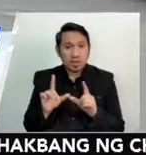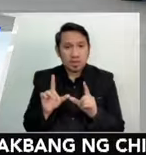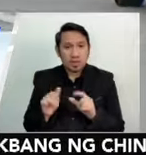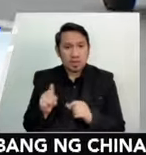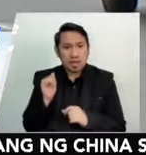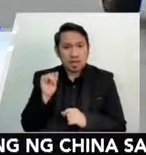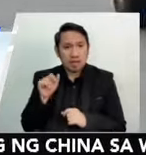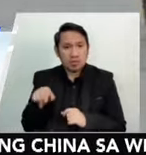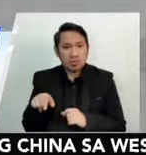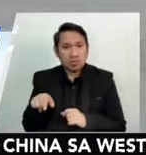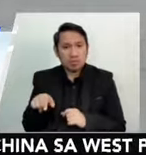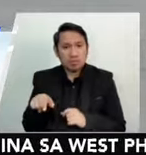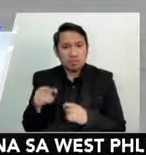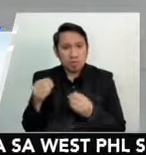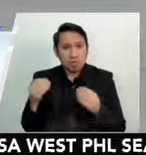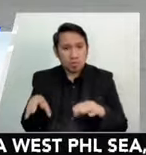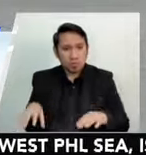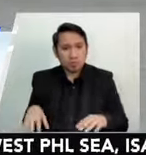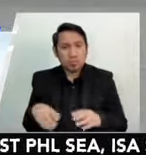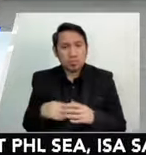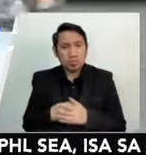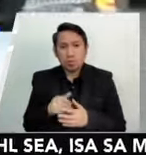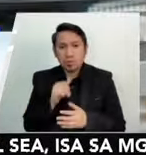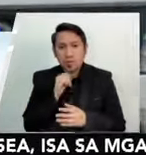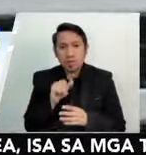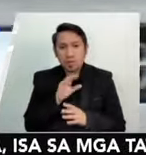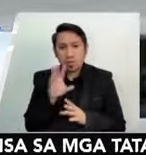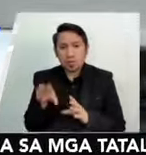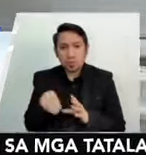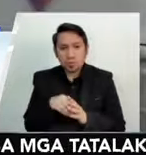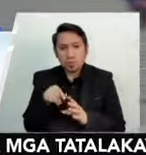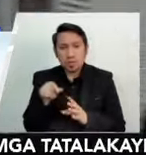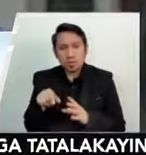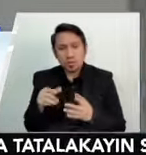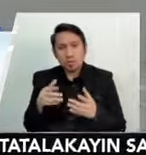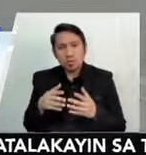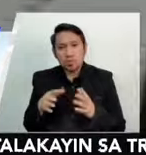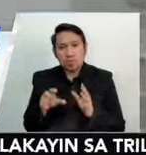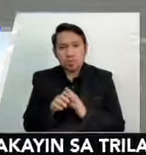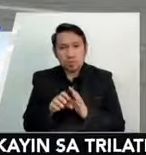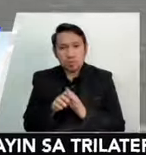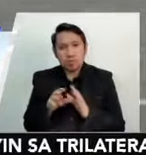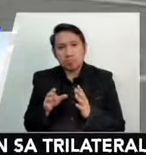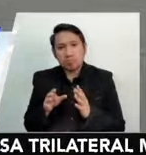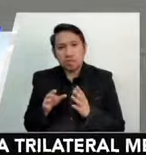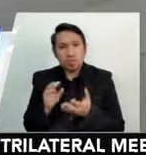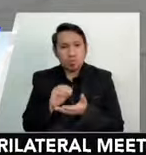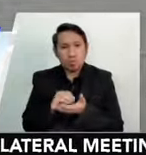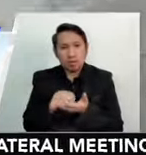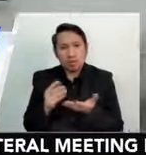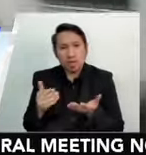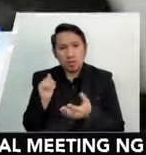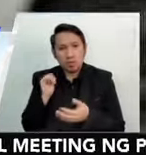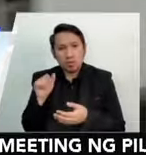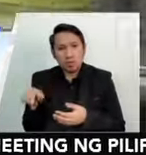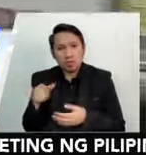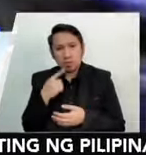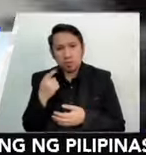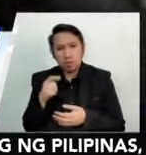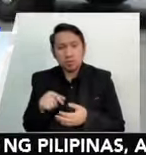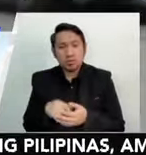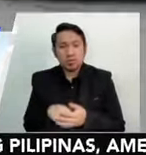dito, tayo din nilang mabaon sa masyadong malalaking mga magiging utang. Paano po yun, April 30 ang last